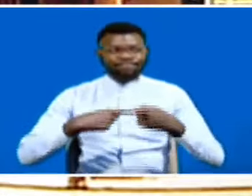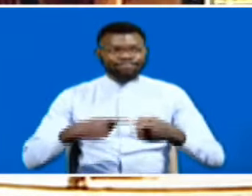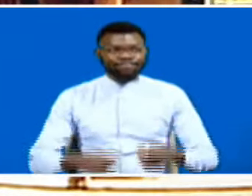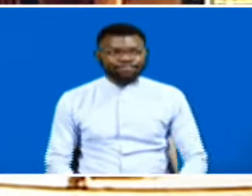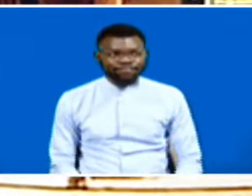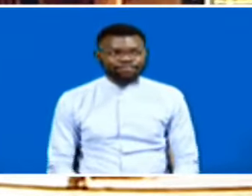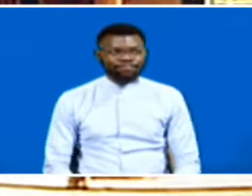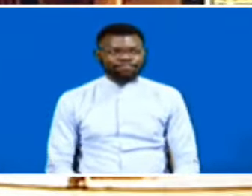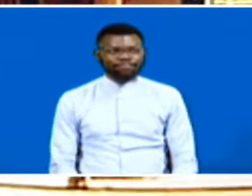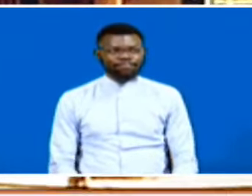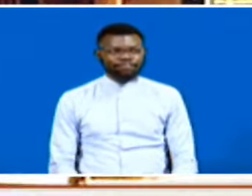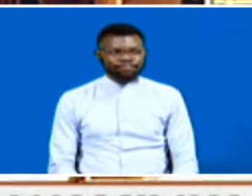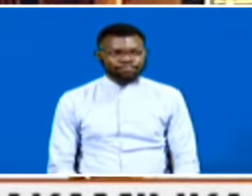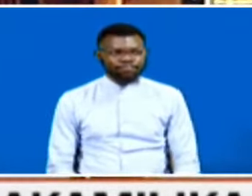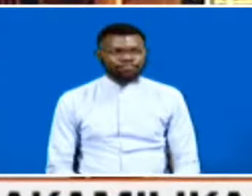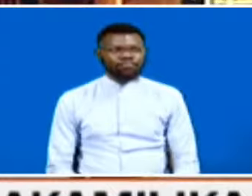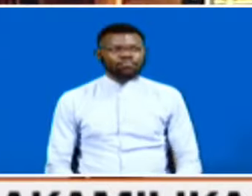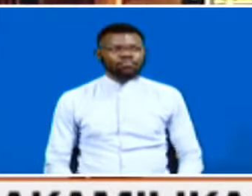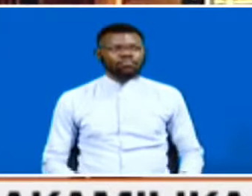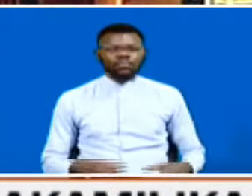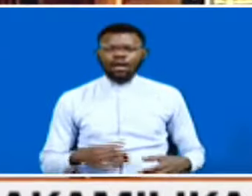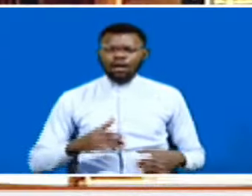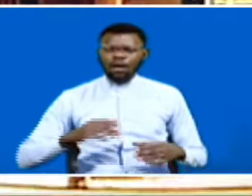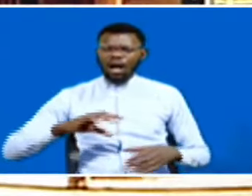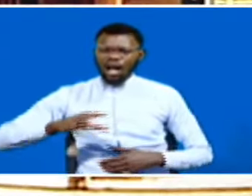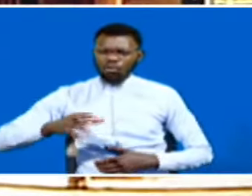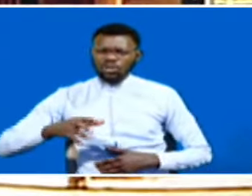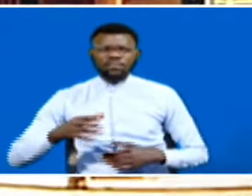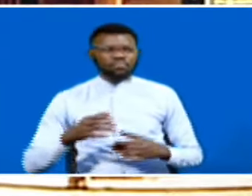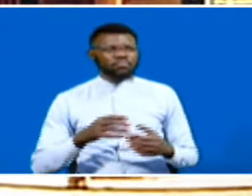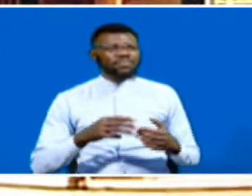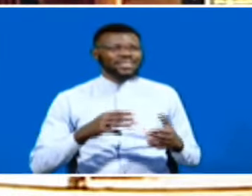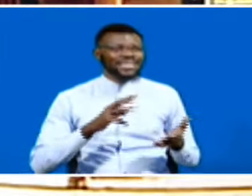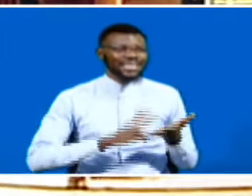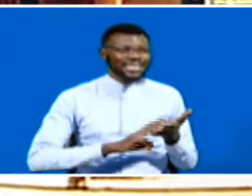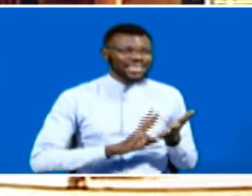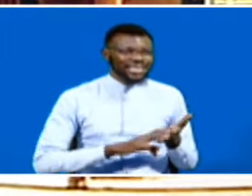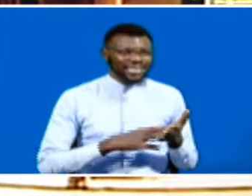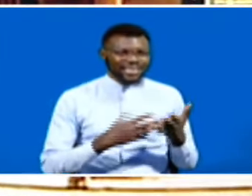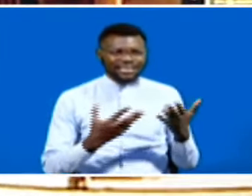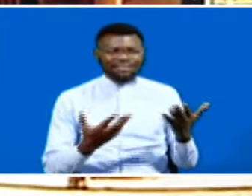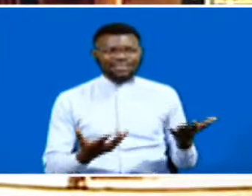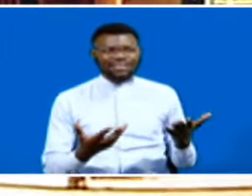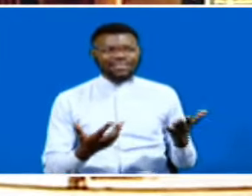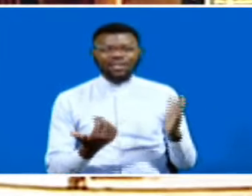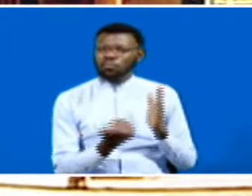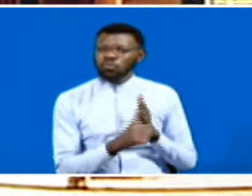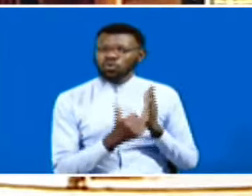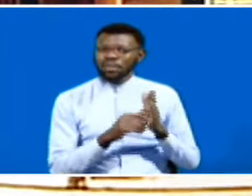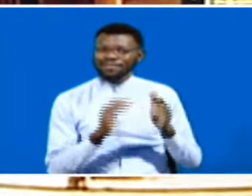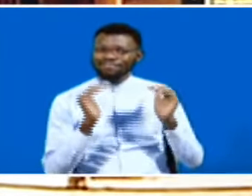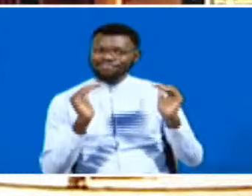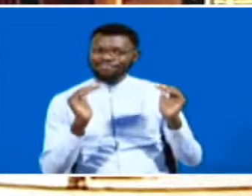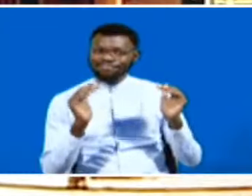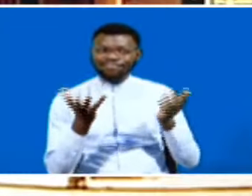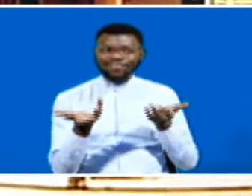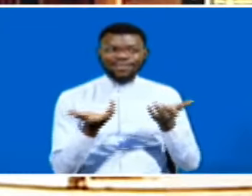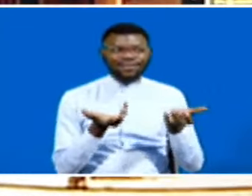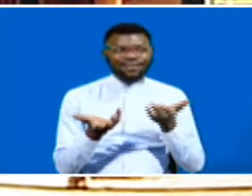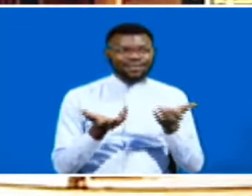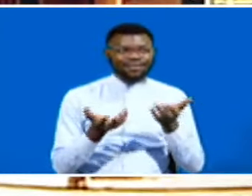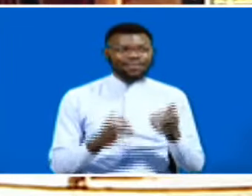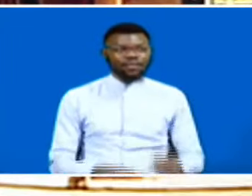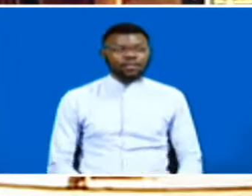Wajasiriamali katika kaunti ya Migori wamekuwa wakikabiliwa na changamoto za kupata mtaji wa kuanzisha biashara zao. Mwanga